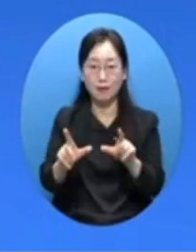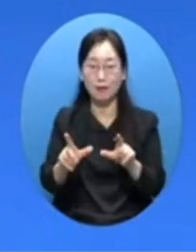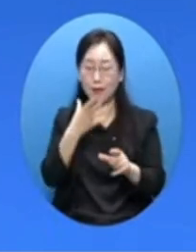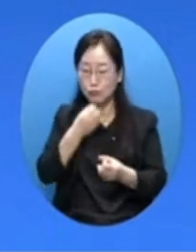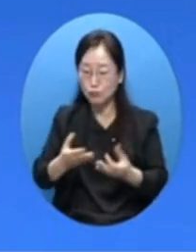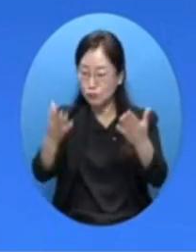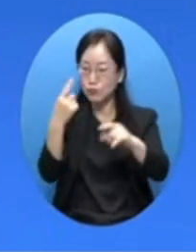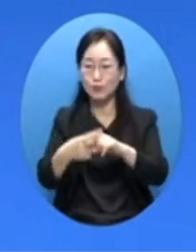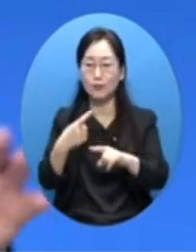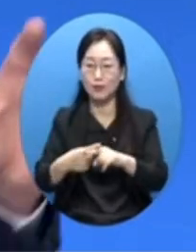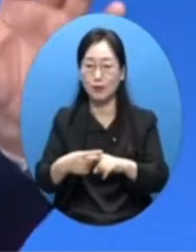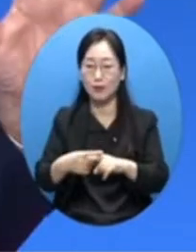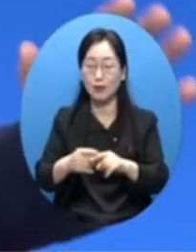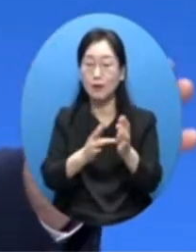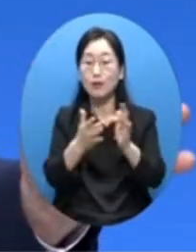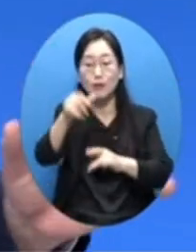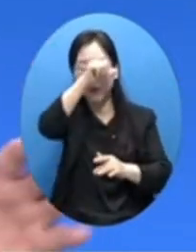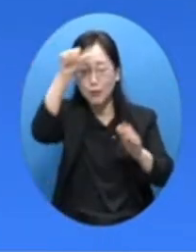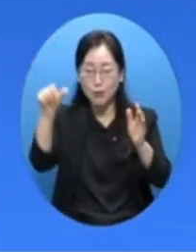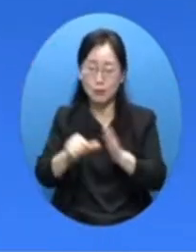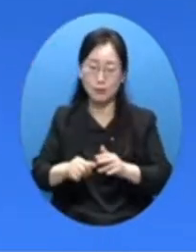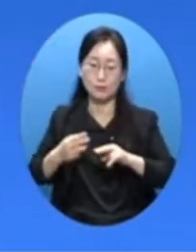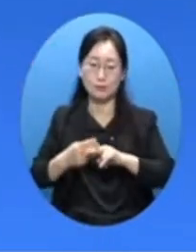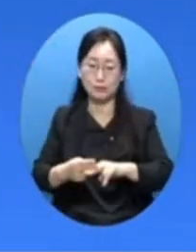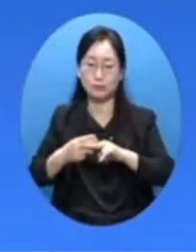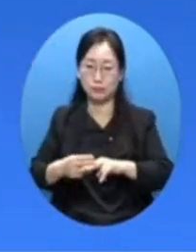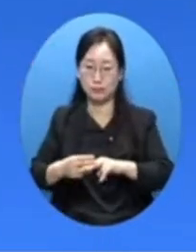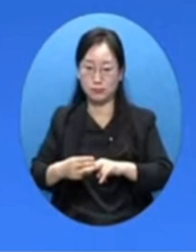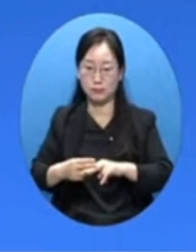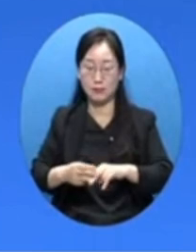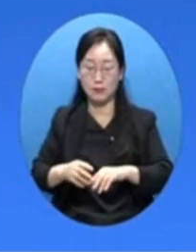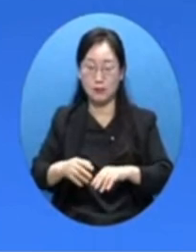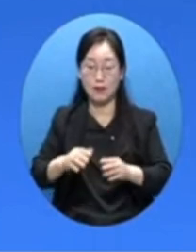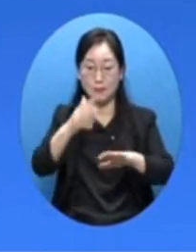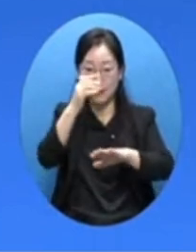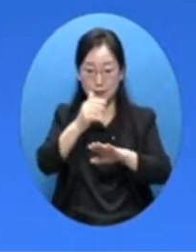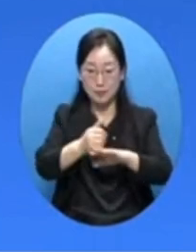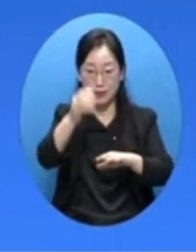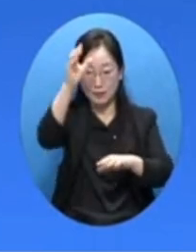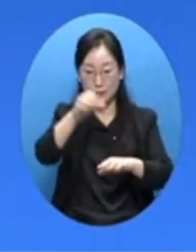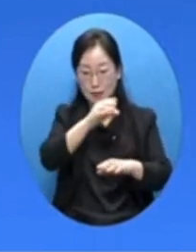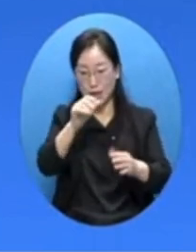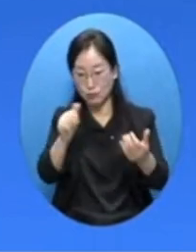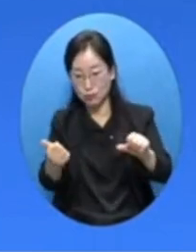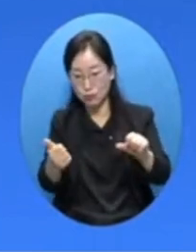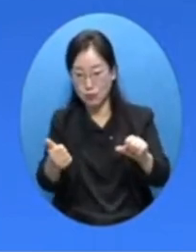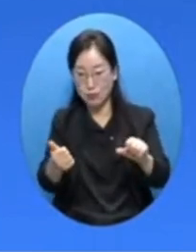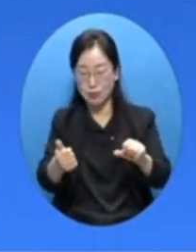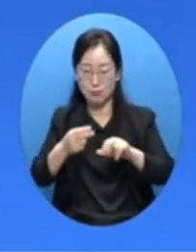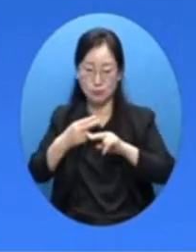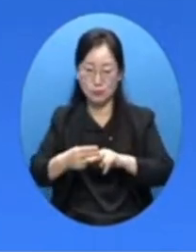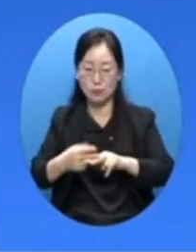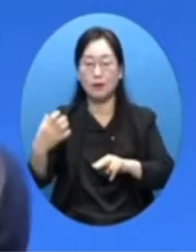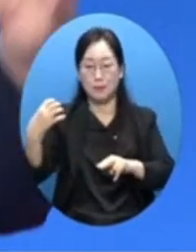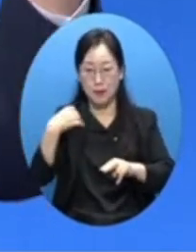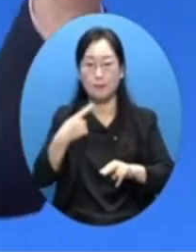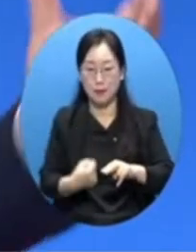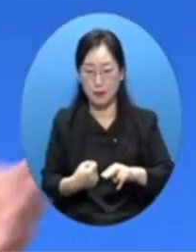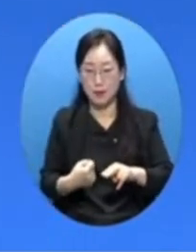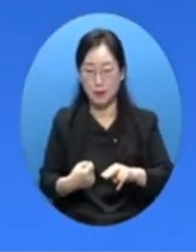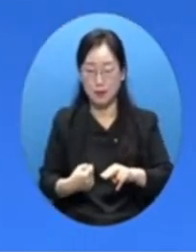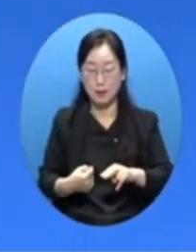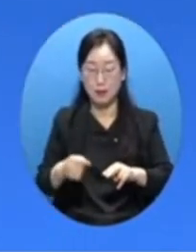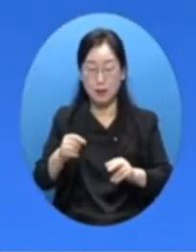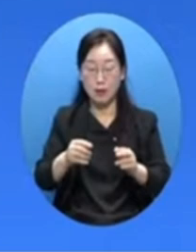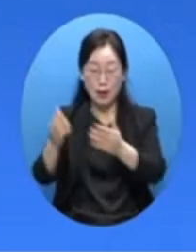축복입니다. 예수님은 한평생 다스렸습니다. 마지막 죽음까지도 다스리는 예수님을 우리가 구세주로 모시고 살고 있습니다. 풍랑이